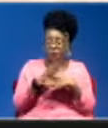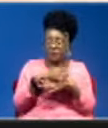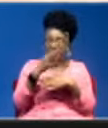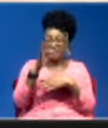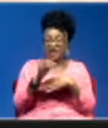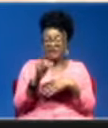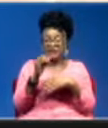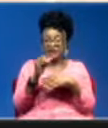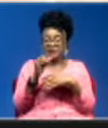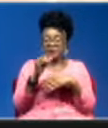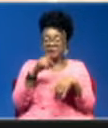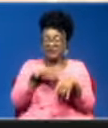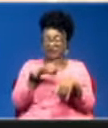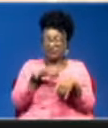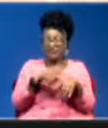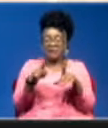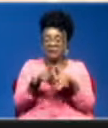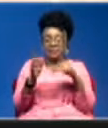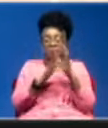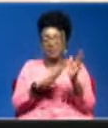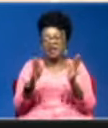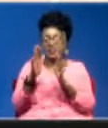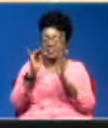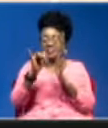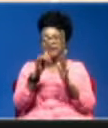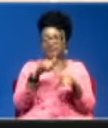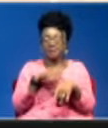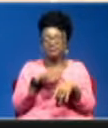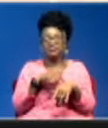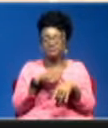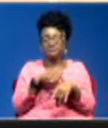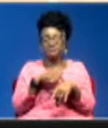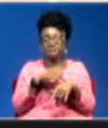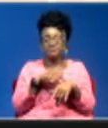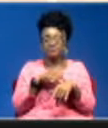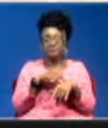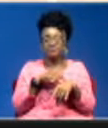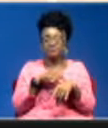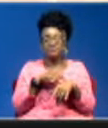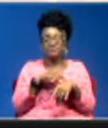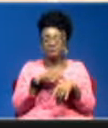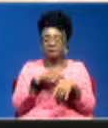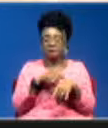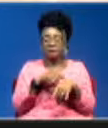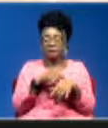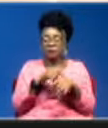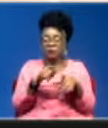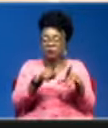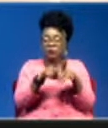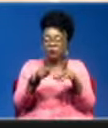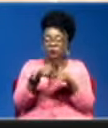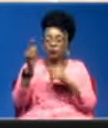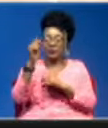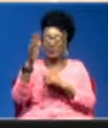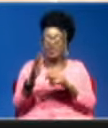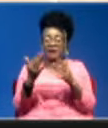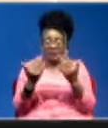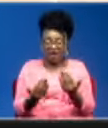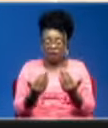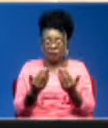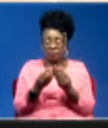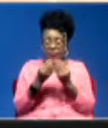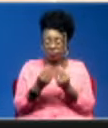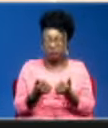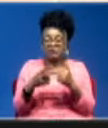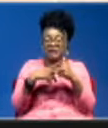hizi ambazo ziliweza kuandaliwa katika kipindi hicho, na wakati huo wote wa Kenya wameweza kuvunja rekodi ya dunia mara saba